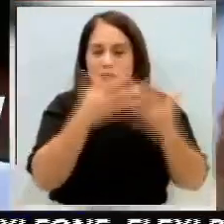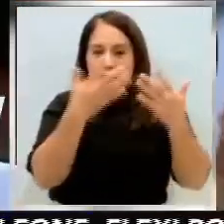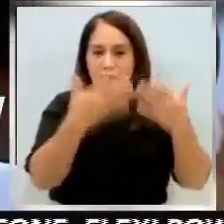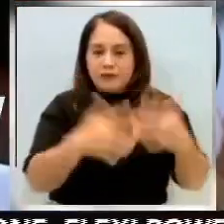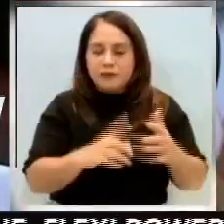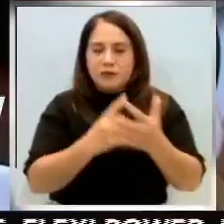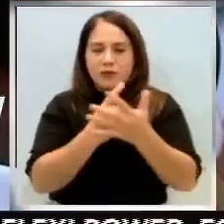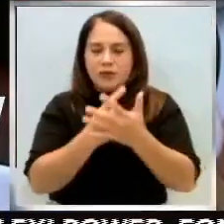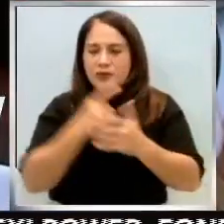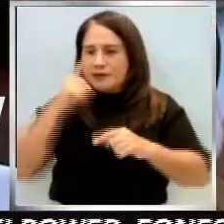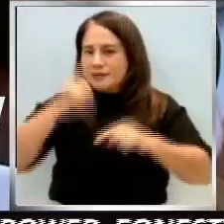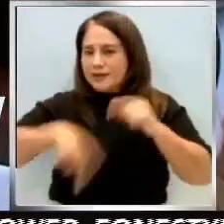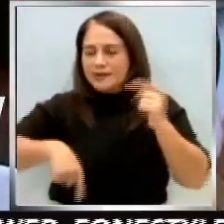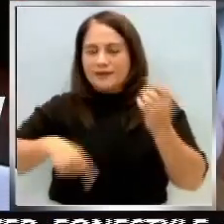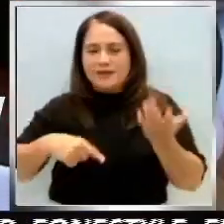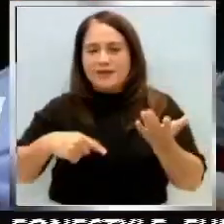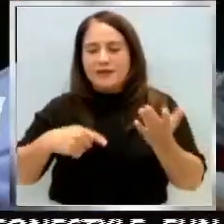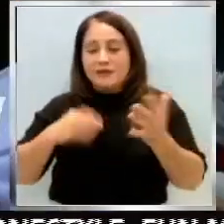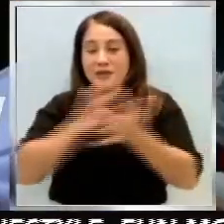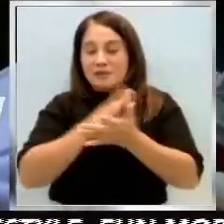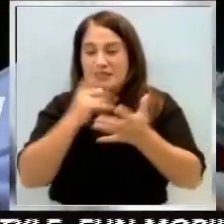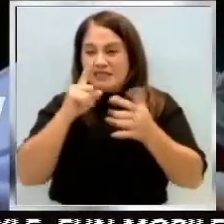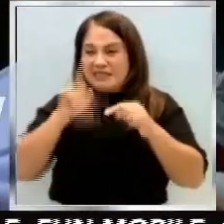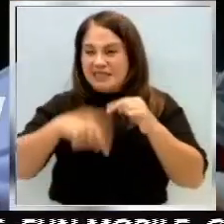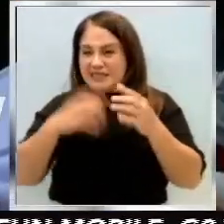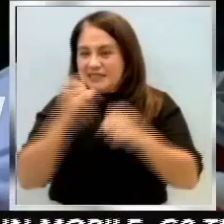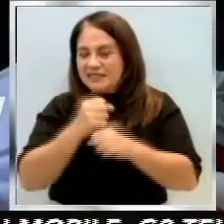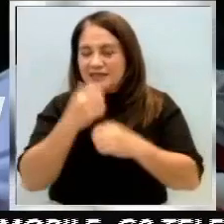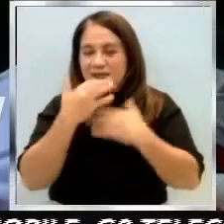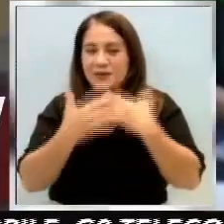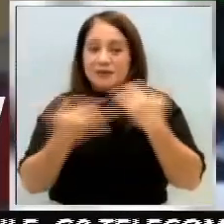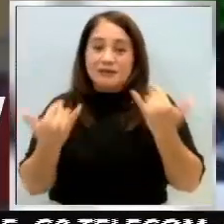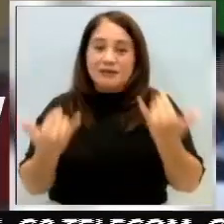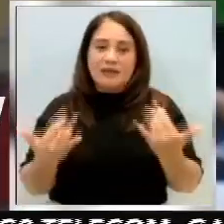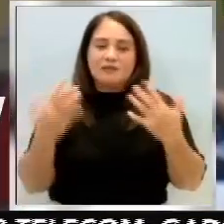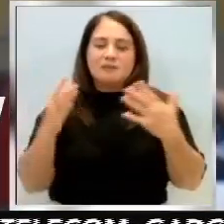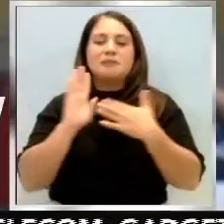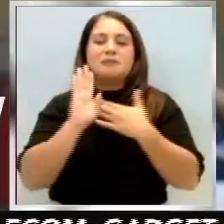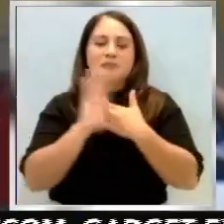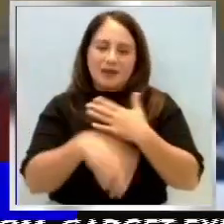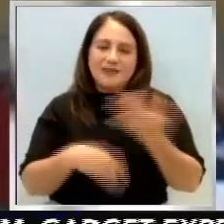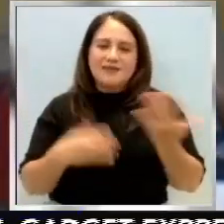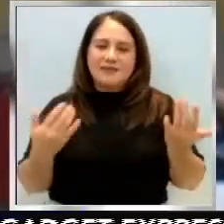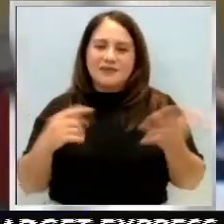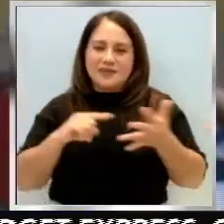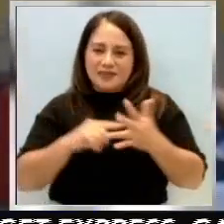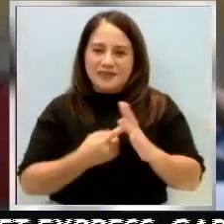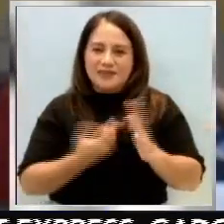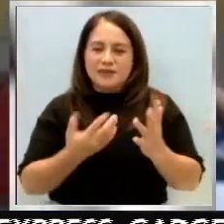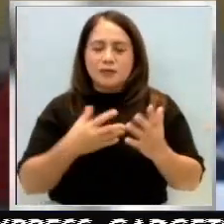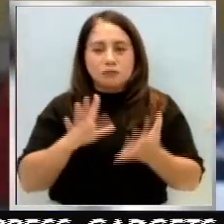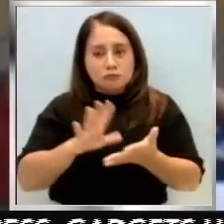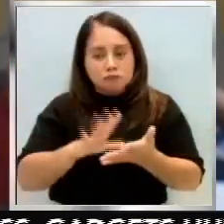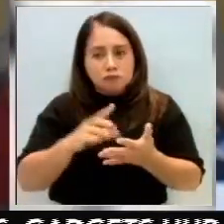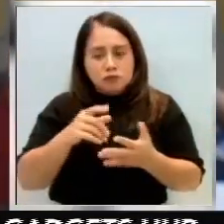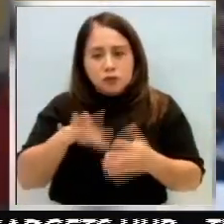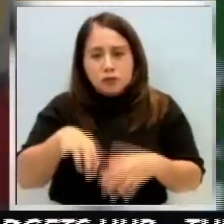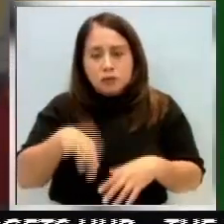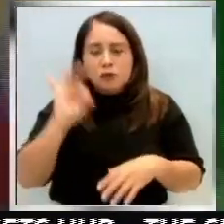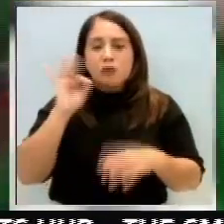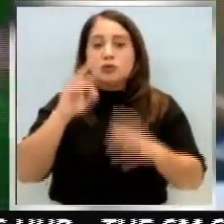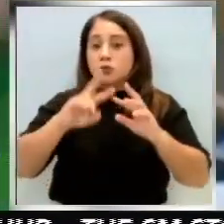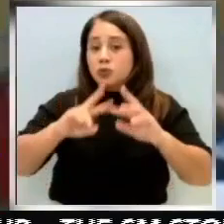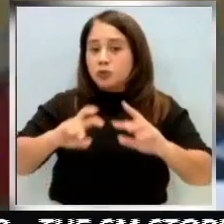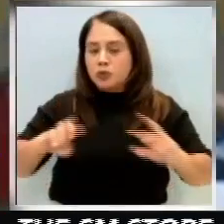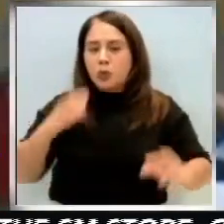dugo. So ngayon, sobrang masaya po tayo na nakapagsimula ulit tayo. Nalaman namin during our research na kulang